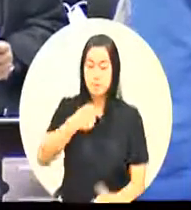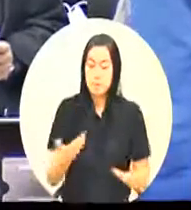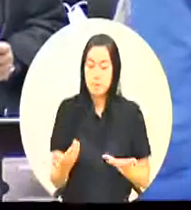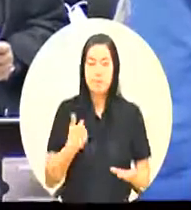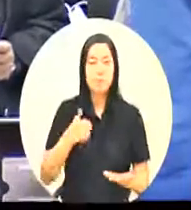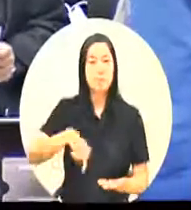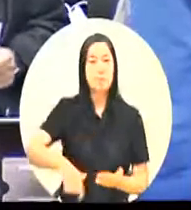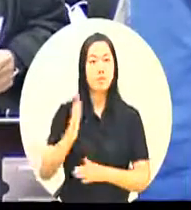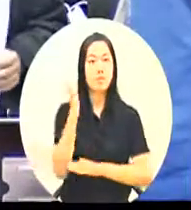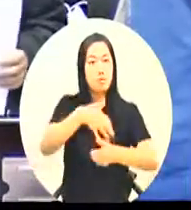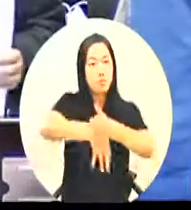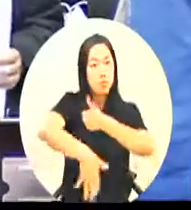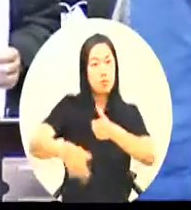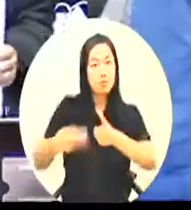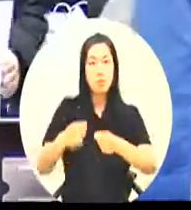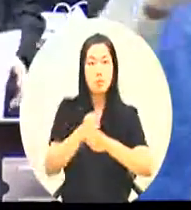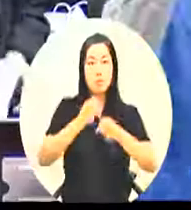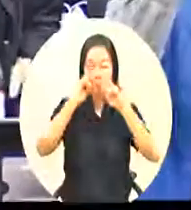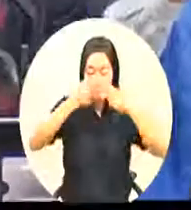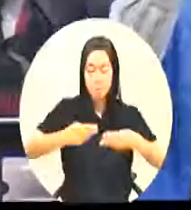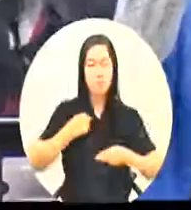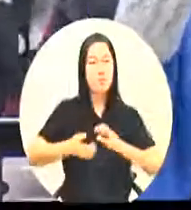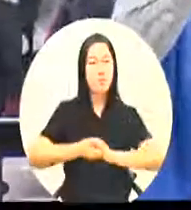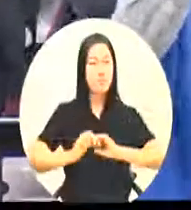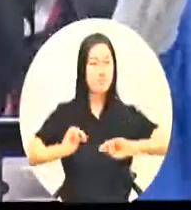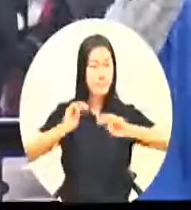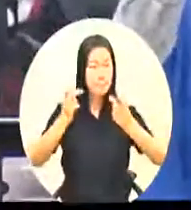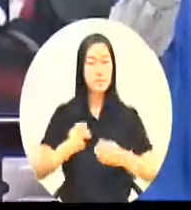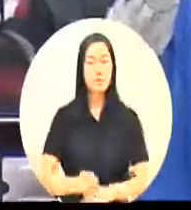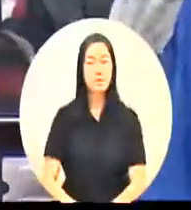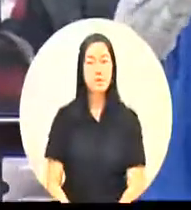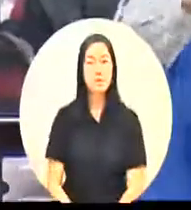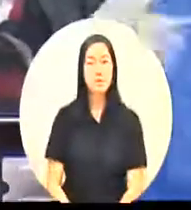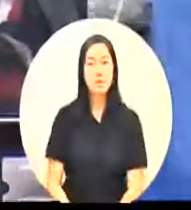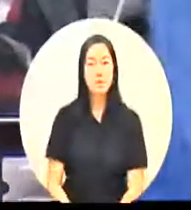再检讨，我们一定会来改善，谢谢。